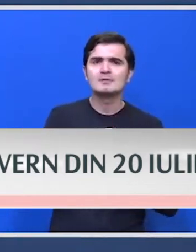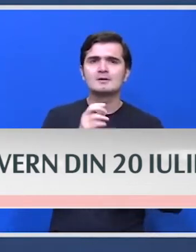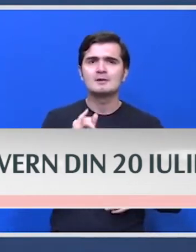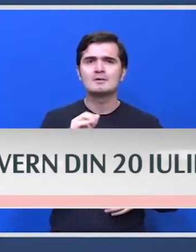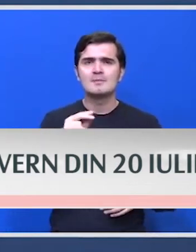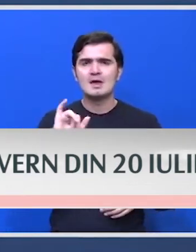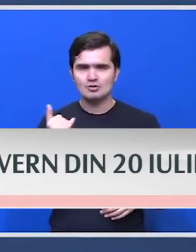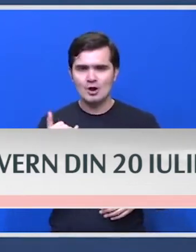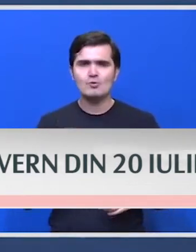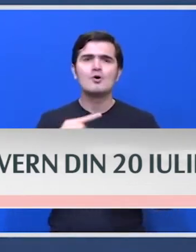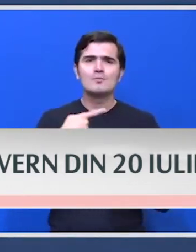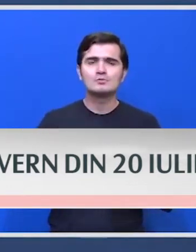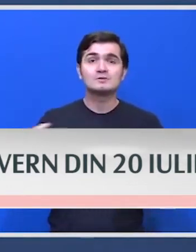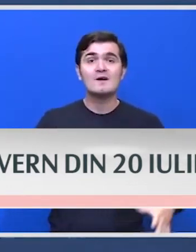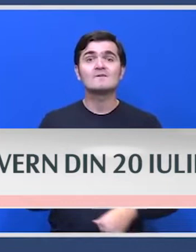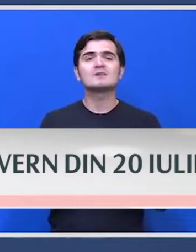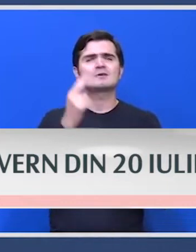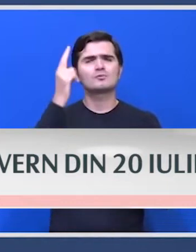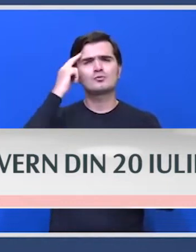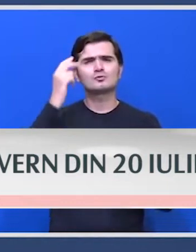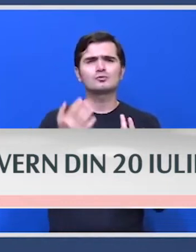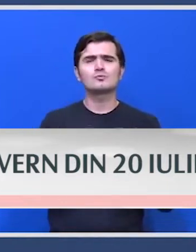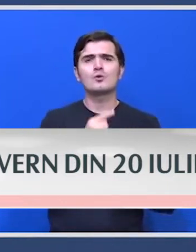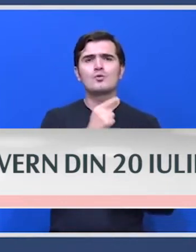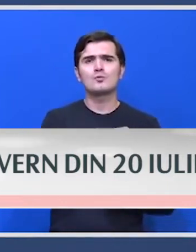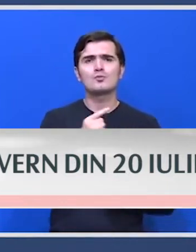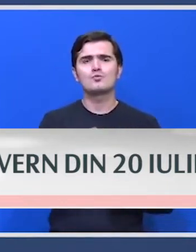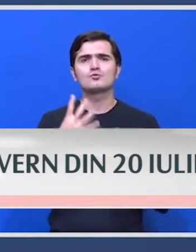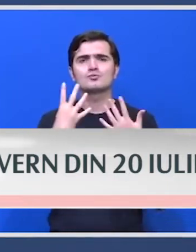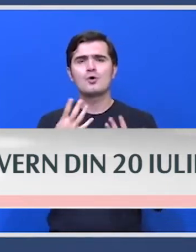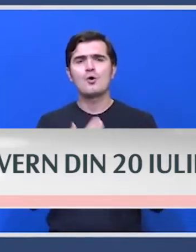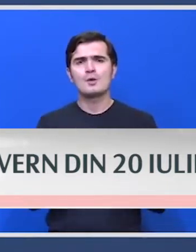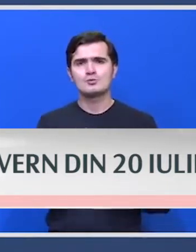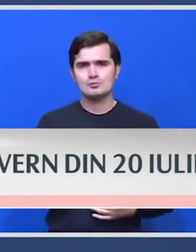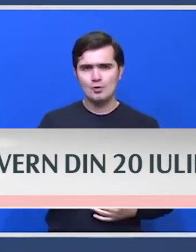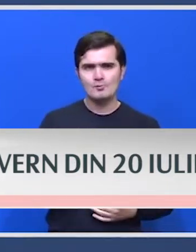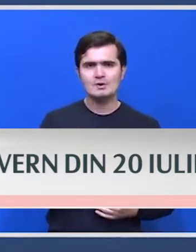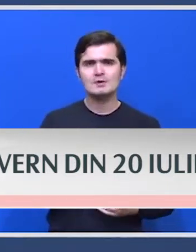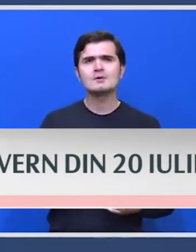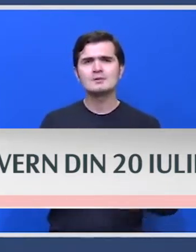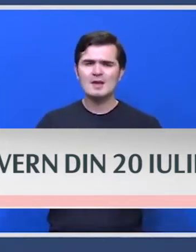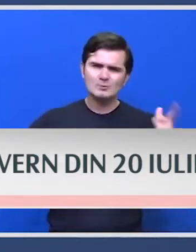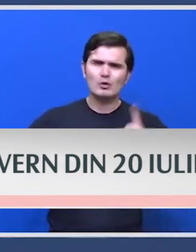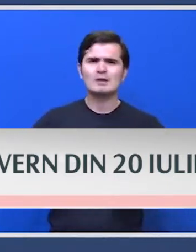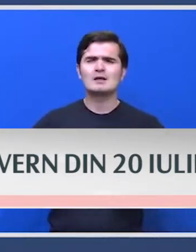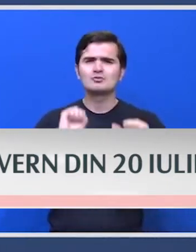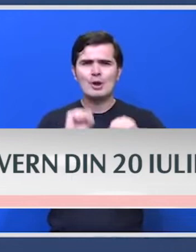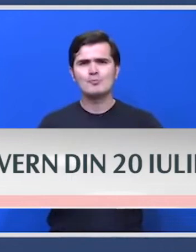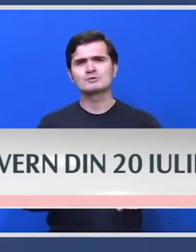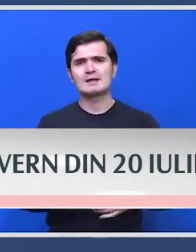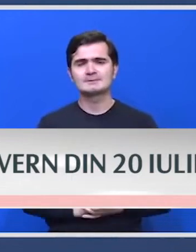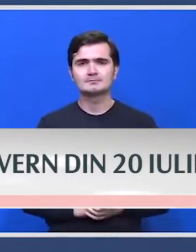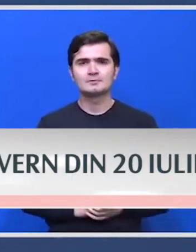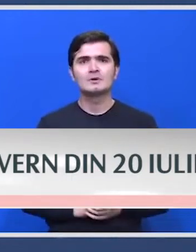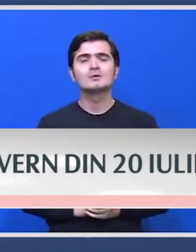și înființarea deja cunoscutului număr 119 pentru copii, exploatați și abuzați.